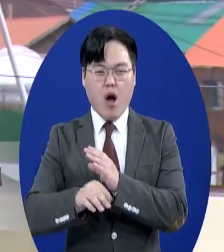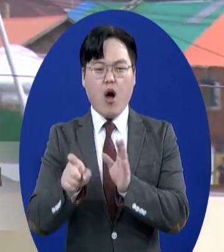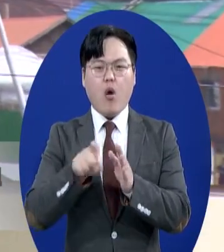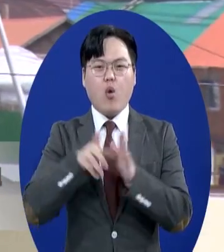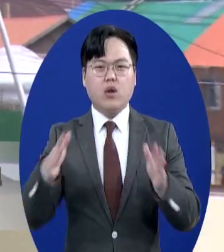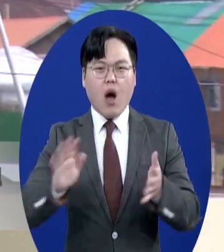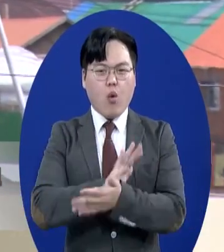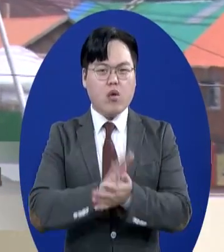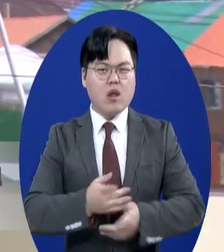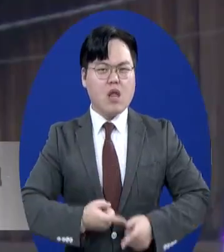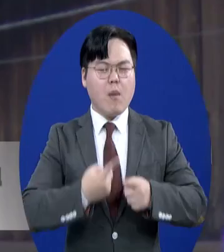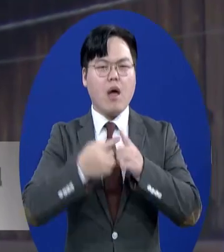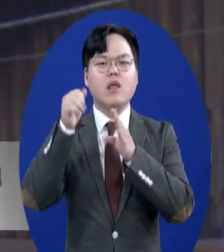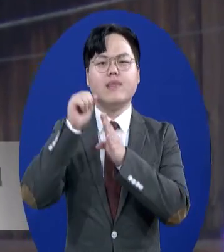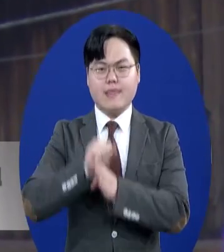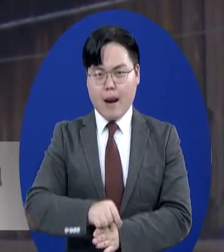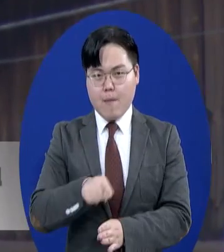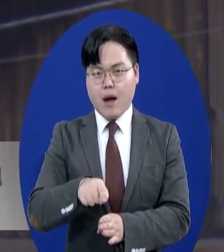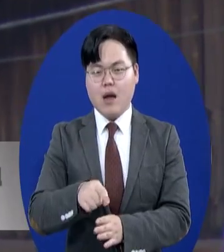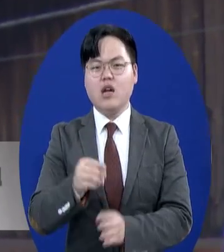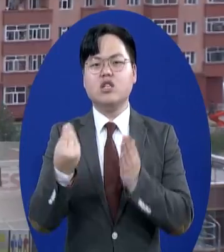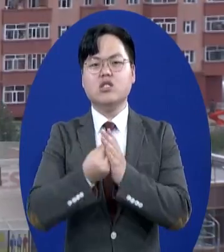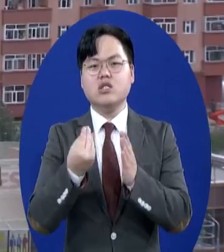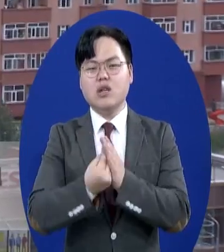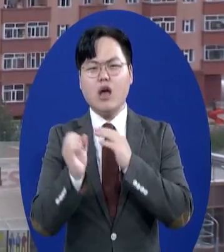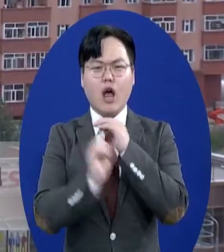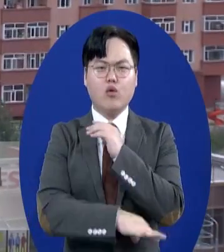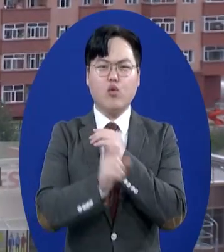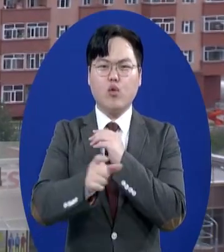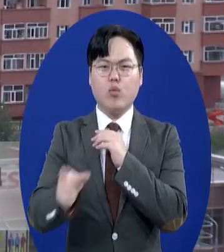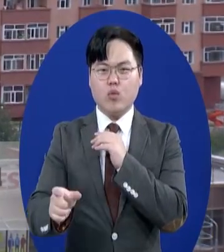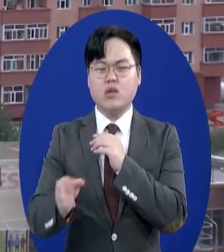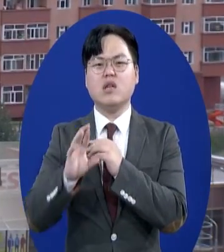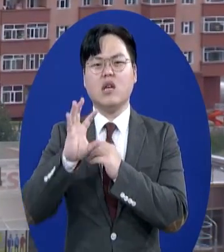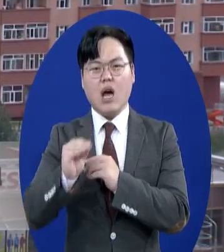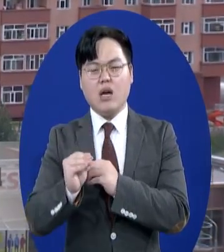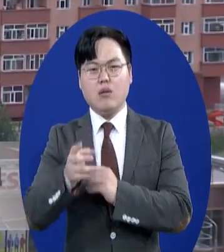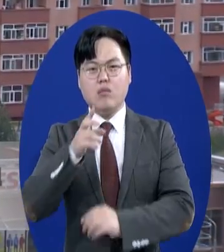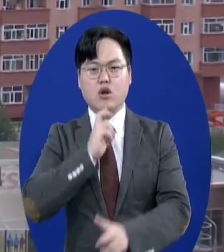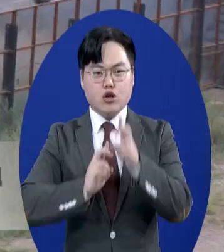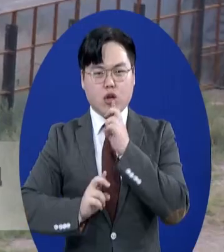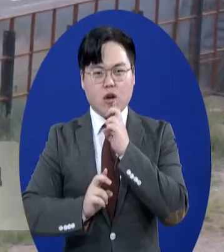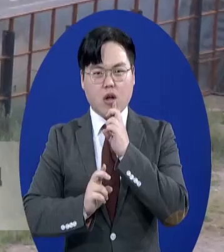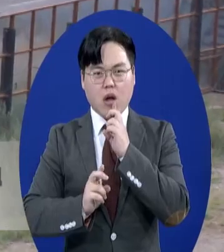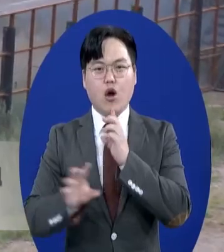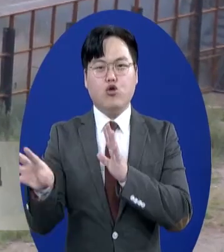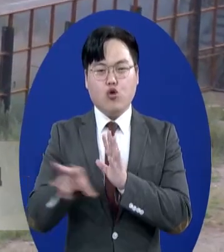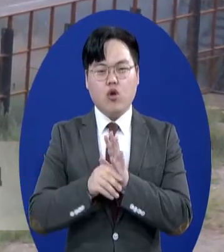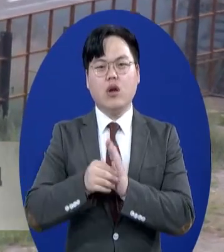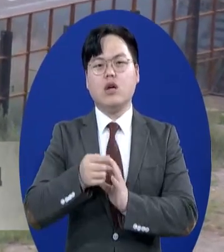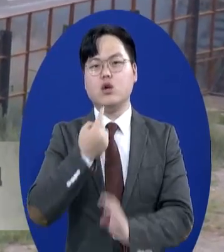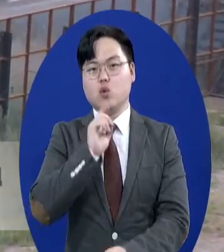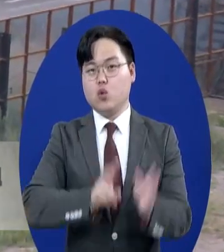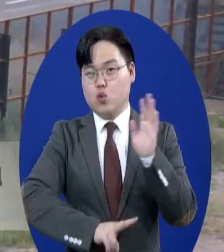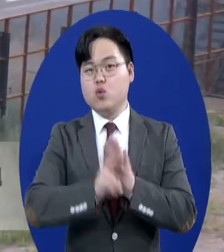болох эрсдэлтэй. Ялангуяа багдуунд орлоготой иргэд борлуулалт нь хумигдсан аж ахуйн нэгжүүдэд энэ хүндрэл цаашид ч нэмэгдэх магадлалтай гэдгийг шинжээчд